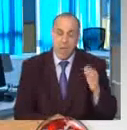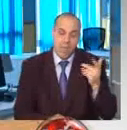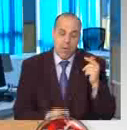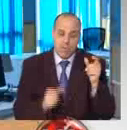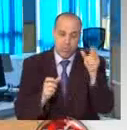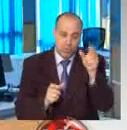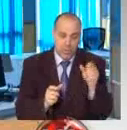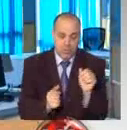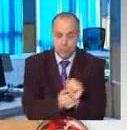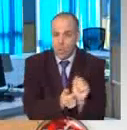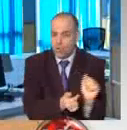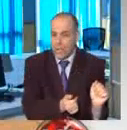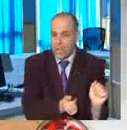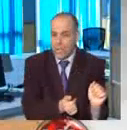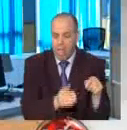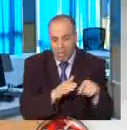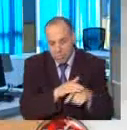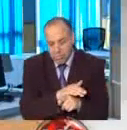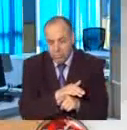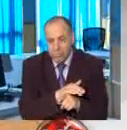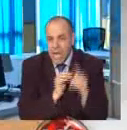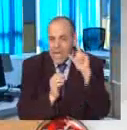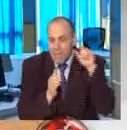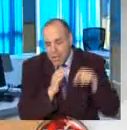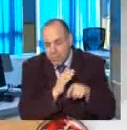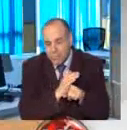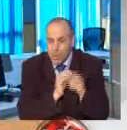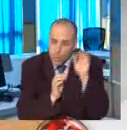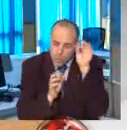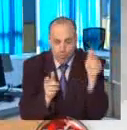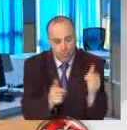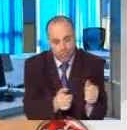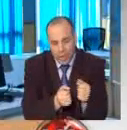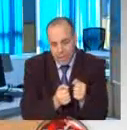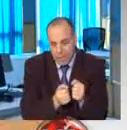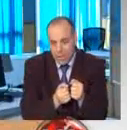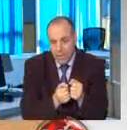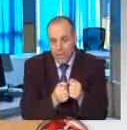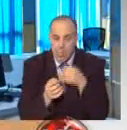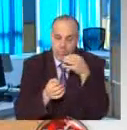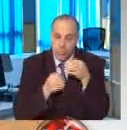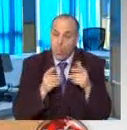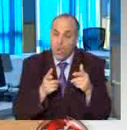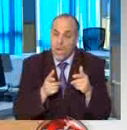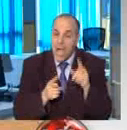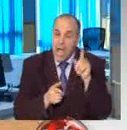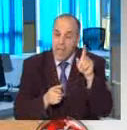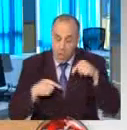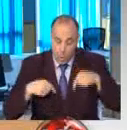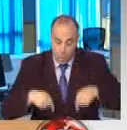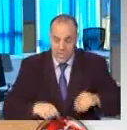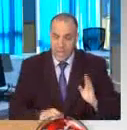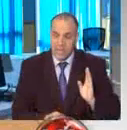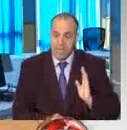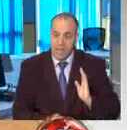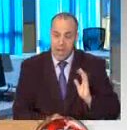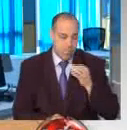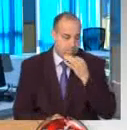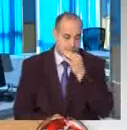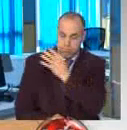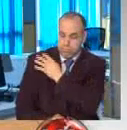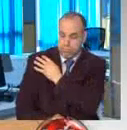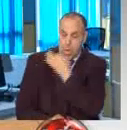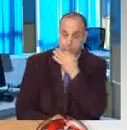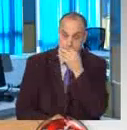إيقاف شخص متسلل من التراب الليبي إلى تونس. وأفاد الناطق الرسمي بوزارة الدفاع الوطنية المقدم